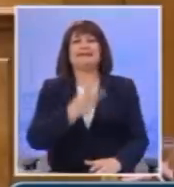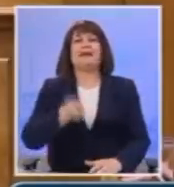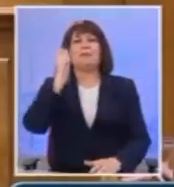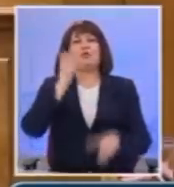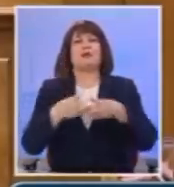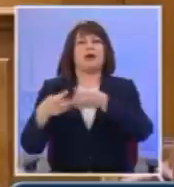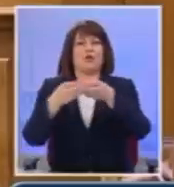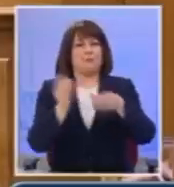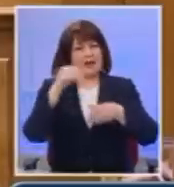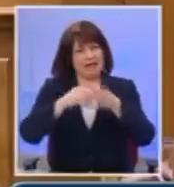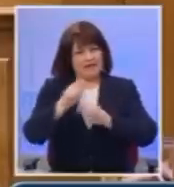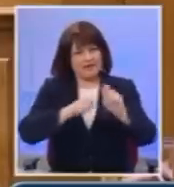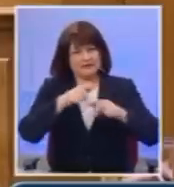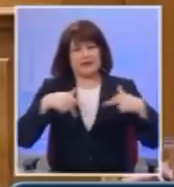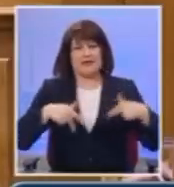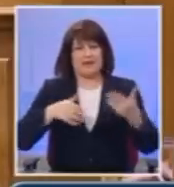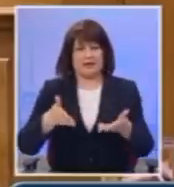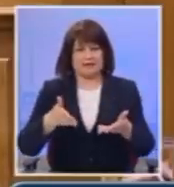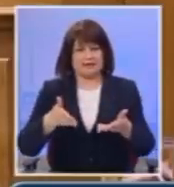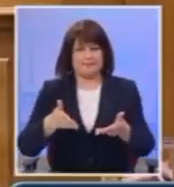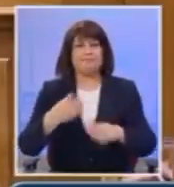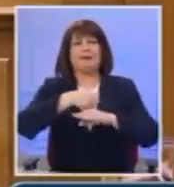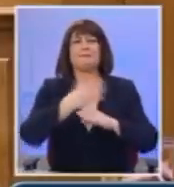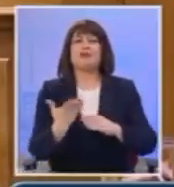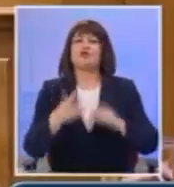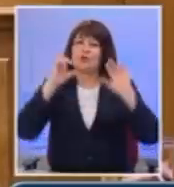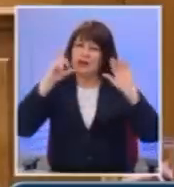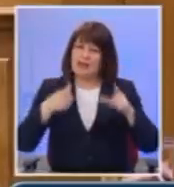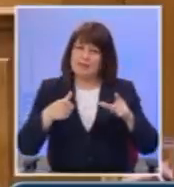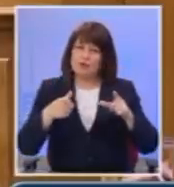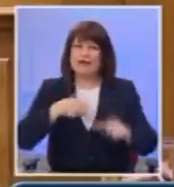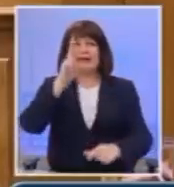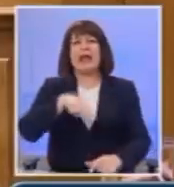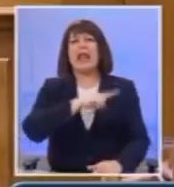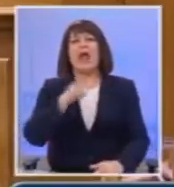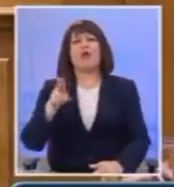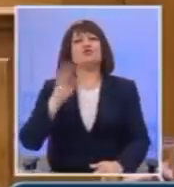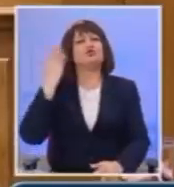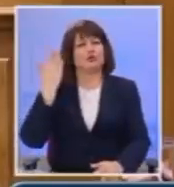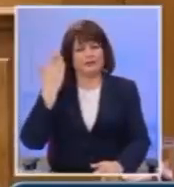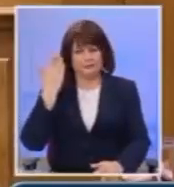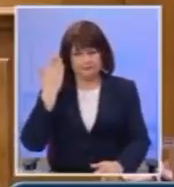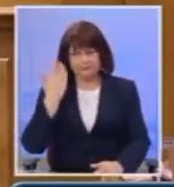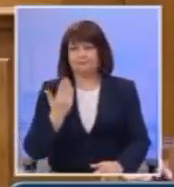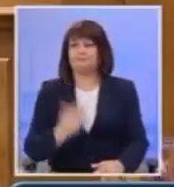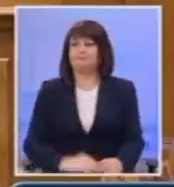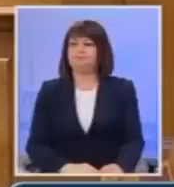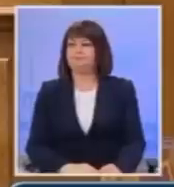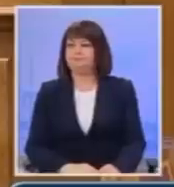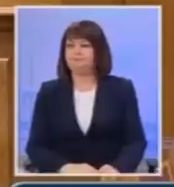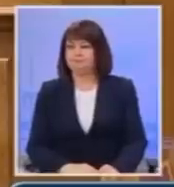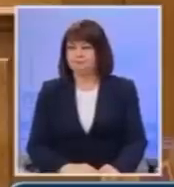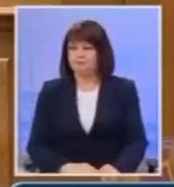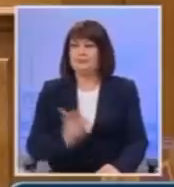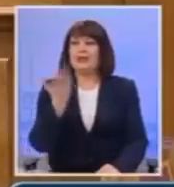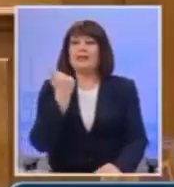που μετέπειτα σχημάτισαν την κυβέρνηση, το ΠΑΣΟΚ, τη Νέα Δημοκρατία και το ΛΑΟΣ του κ. Καρατζαφέρη. Δεν υπήρξε καμιά